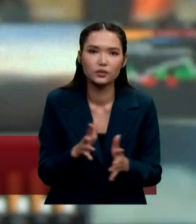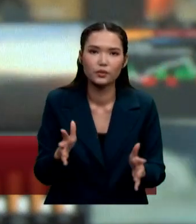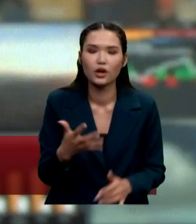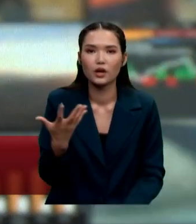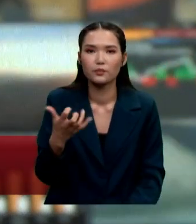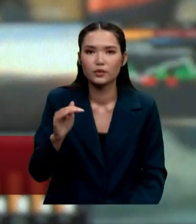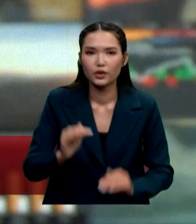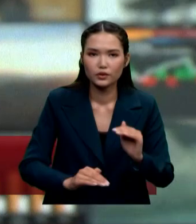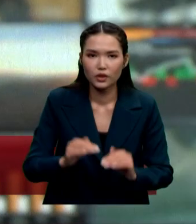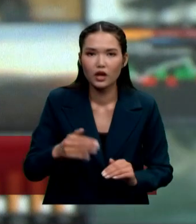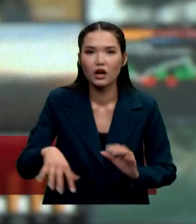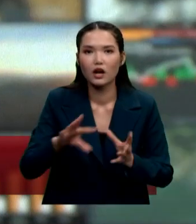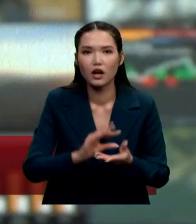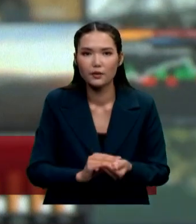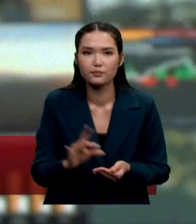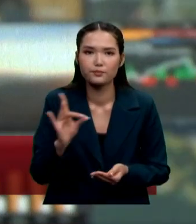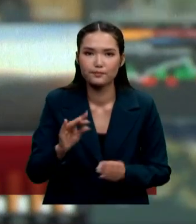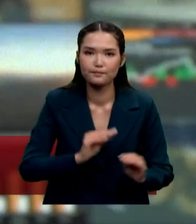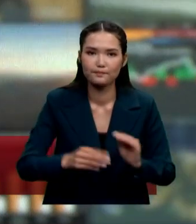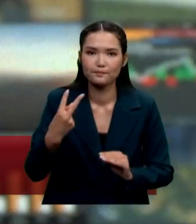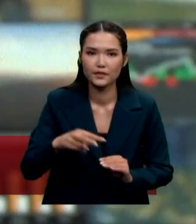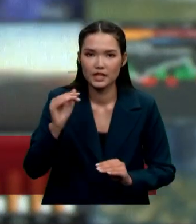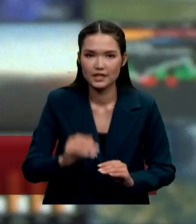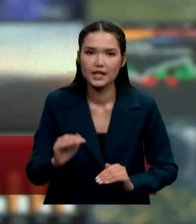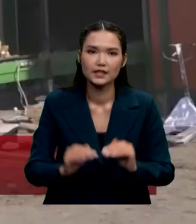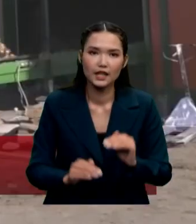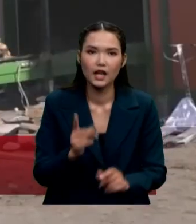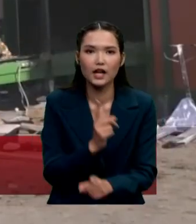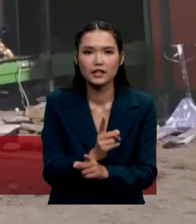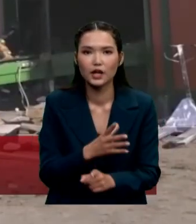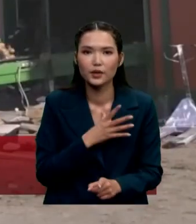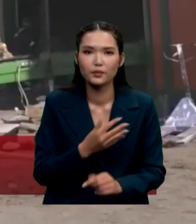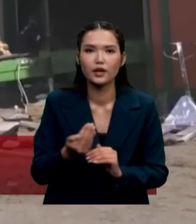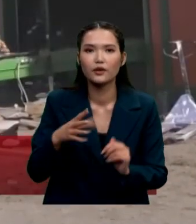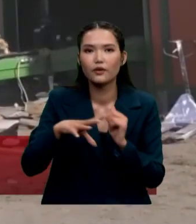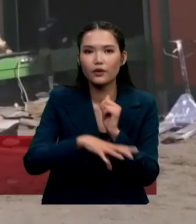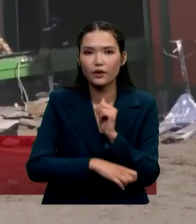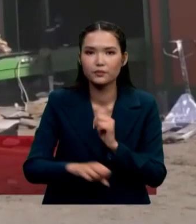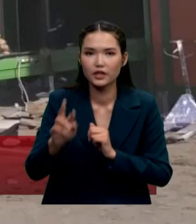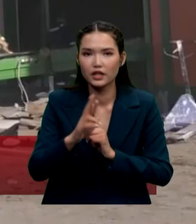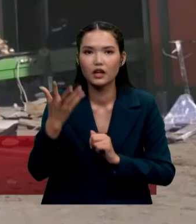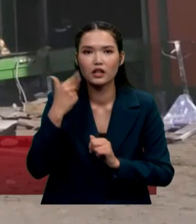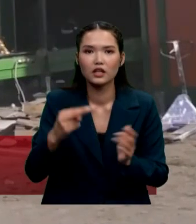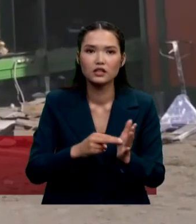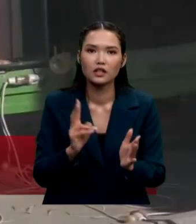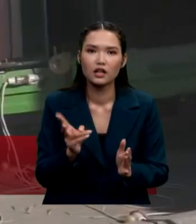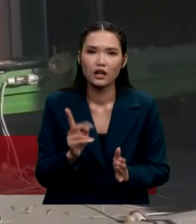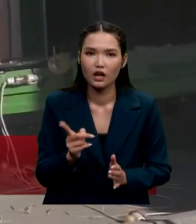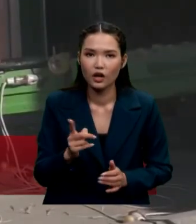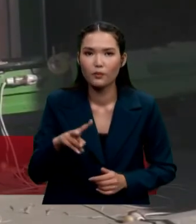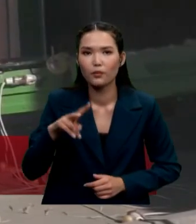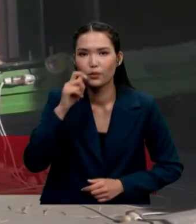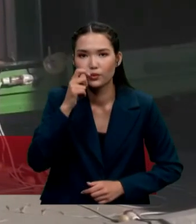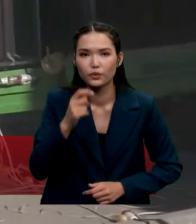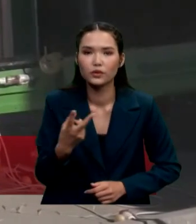500 тонн. Общая же квота по стране составит 20 тысяч тонн. Запрет был введен в конце января. Тогда цена за килограмм лука взлетела